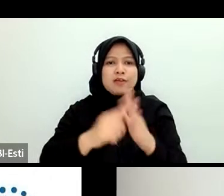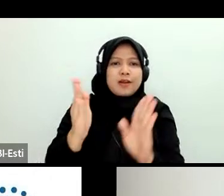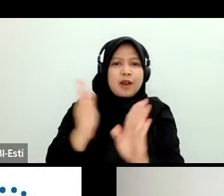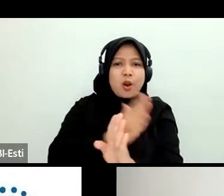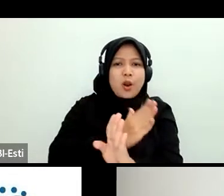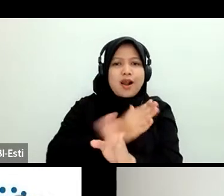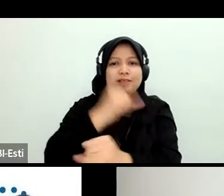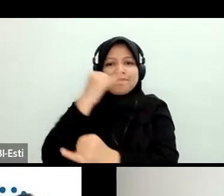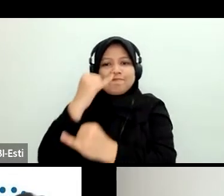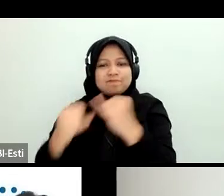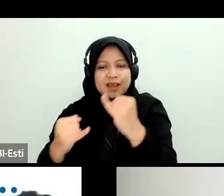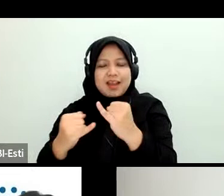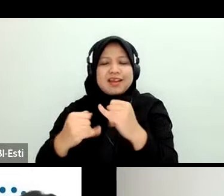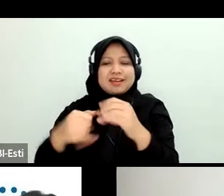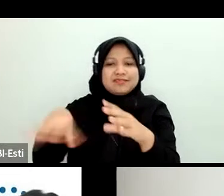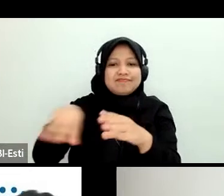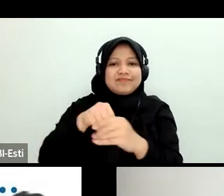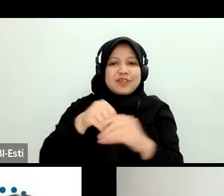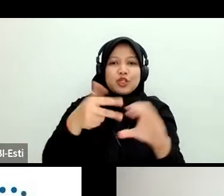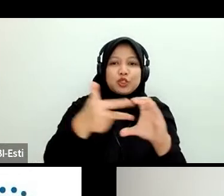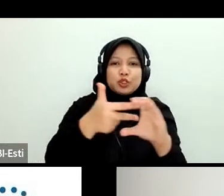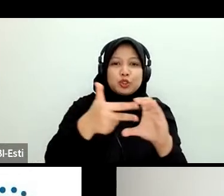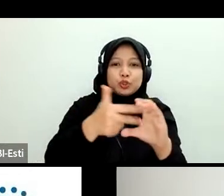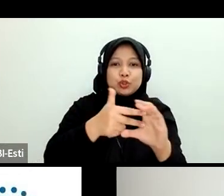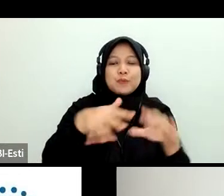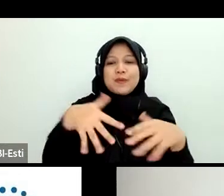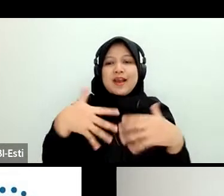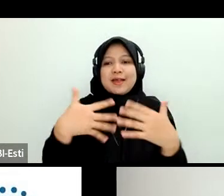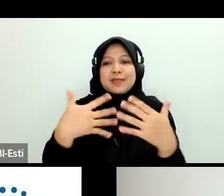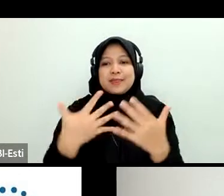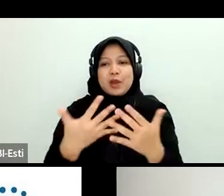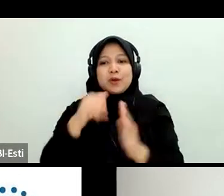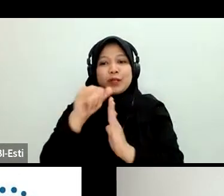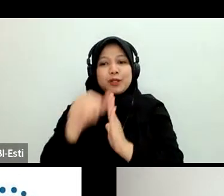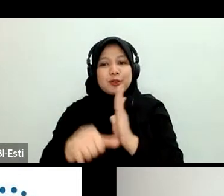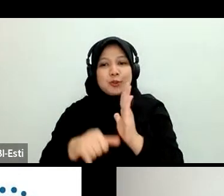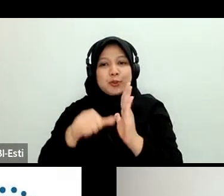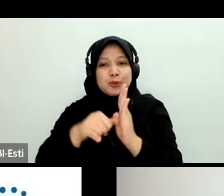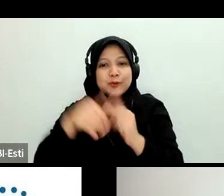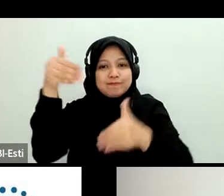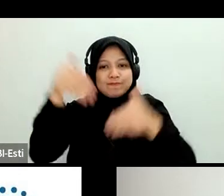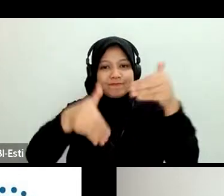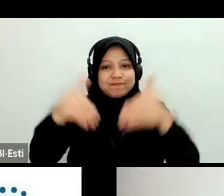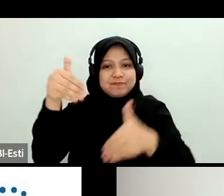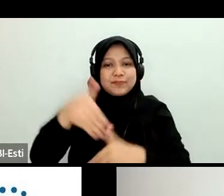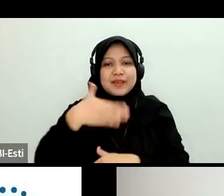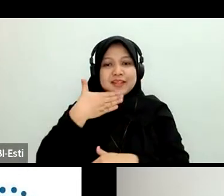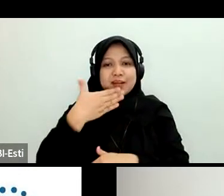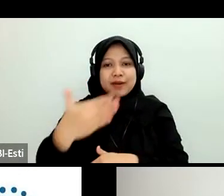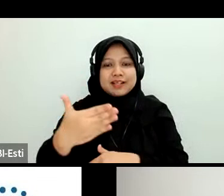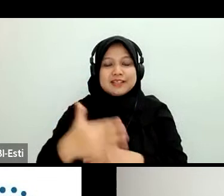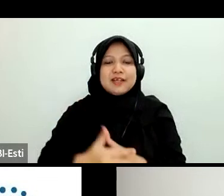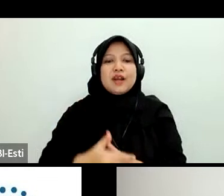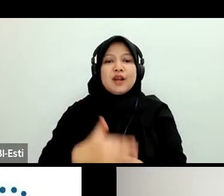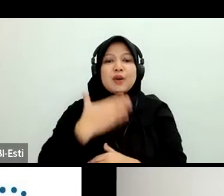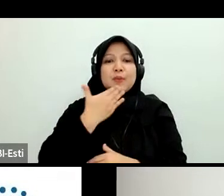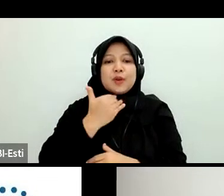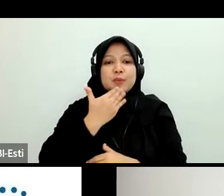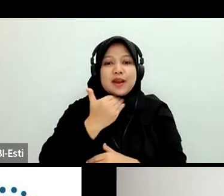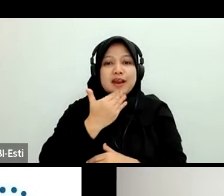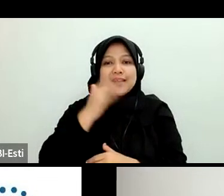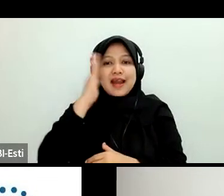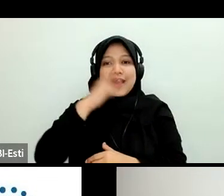yang bergabung disini melalui Zoom maupun yang menyimak lewat YouTube PSAK Indonesia Semoga kita semua bisa banyak belajar